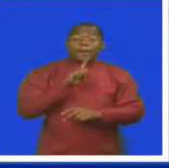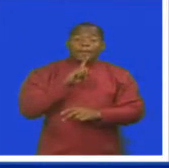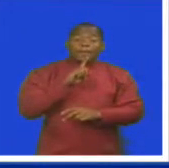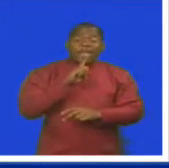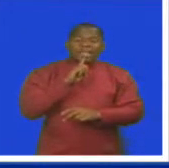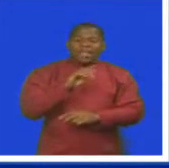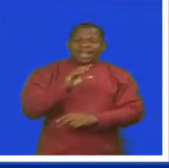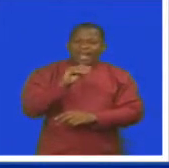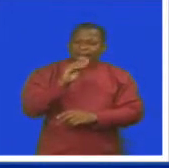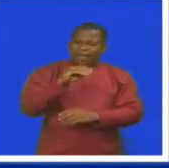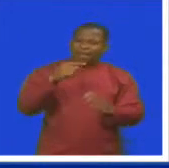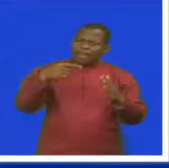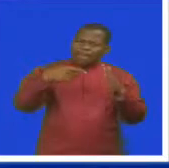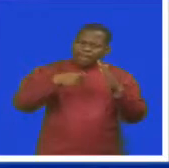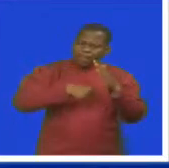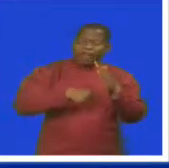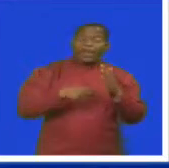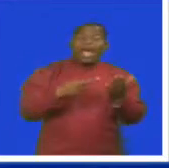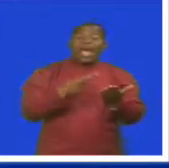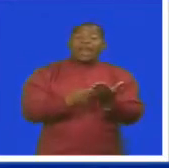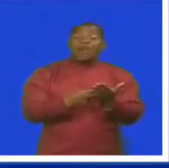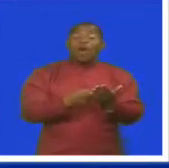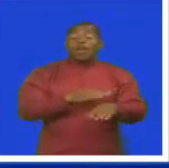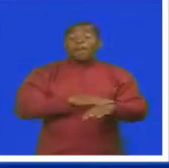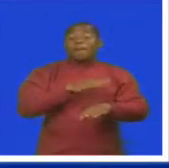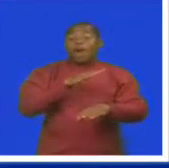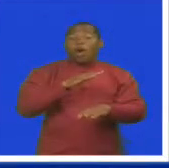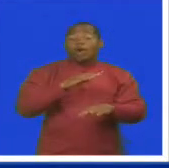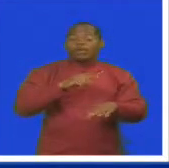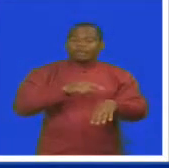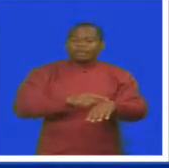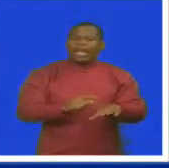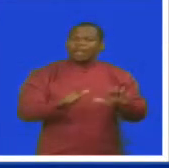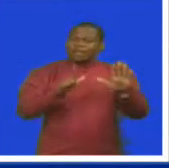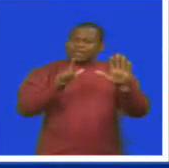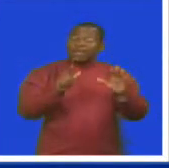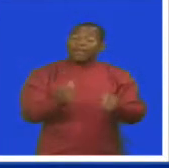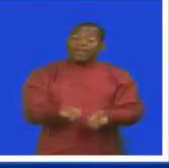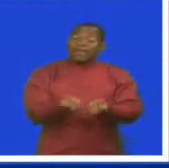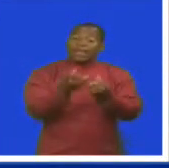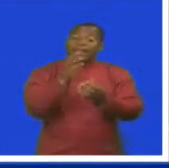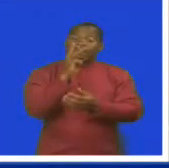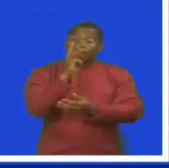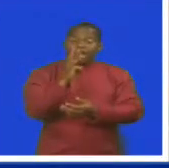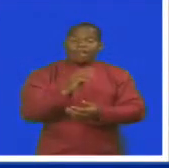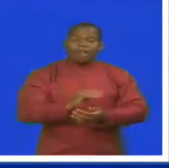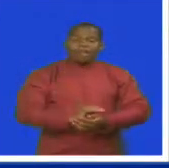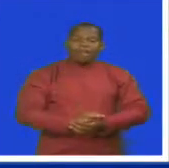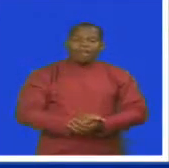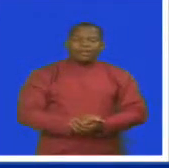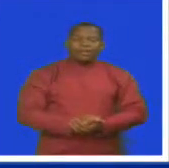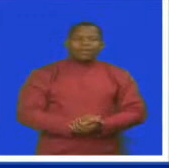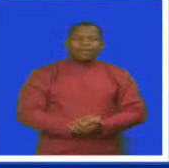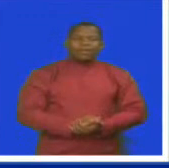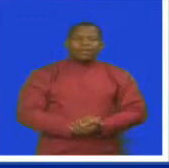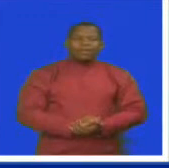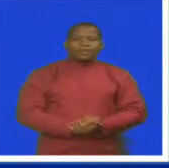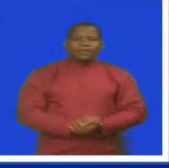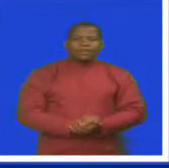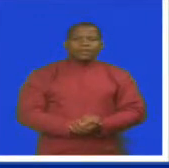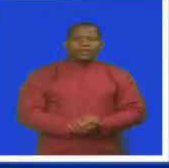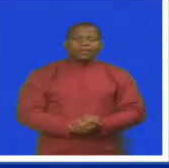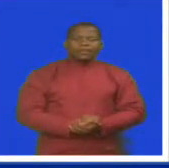utawutholakala eTindzabeni Tanzamphama. Tsabeni Eswatini TV kubika Themngosi Mavimbela enokwane.